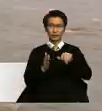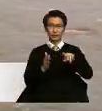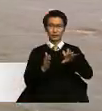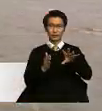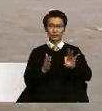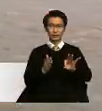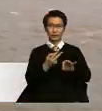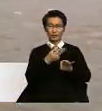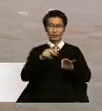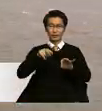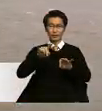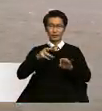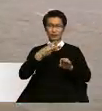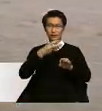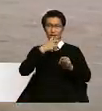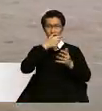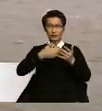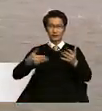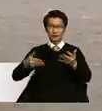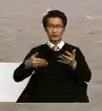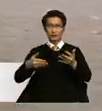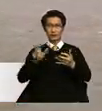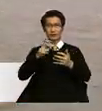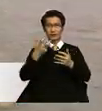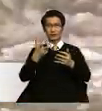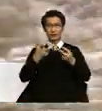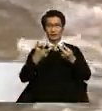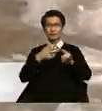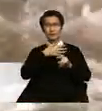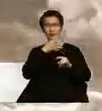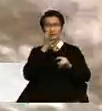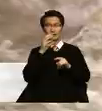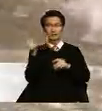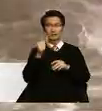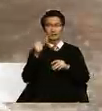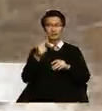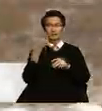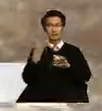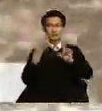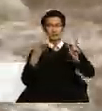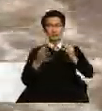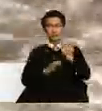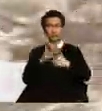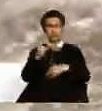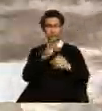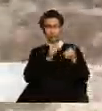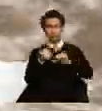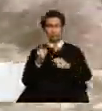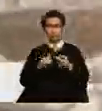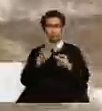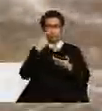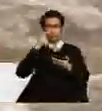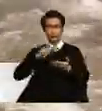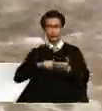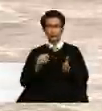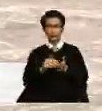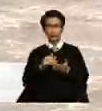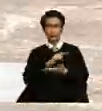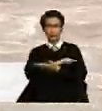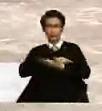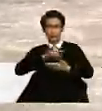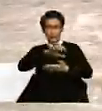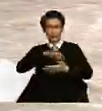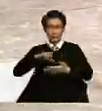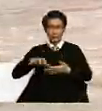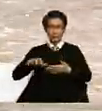청평면 대성리에서 급류에 휩쓸려 실종된 70대 주민 김모 씨는 4일 오전 숨진 채 발견됐습니다. 가평읍